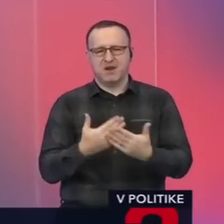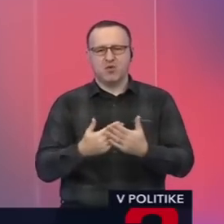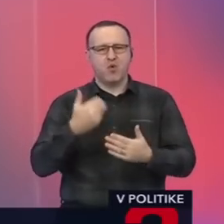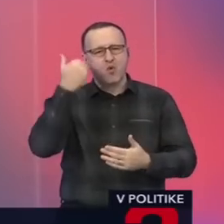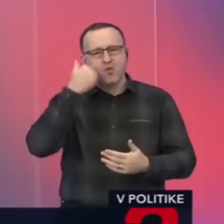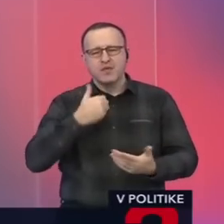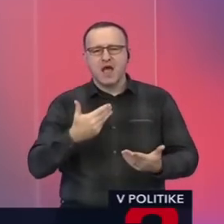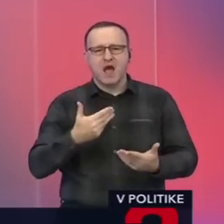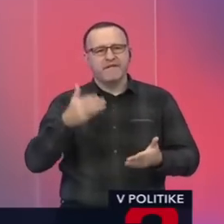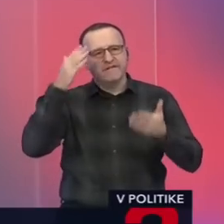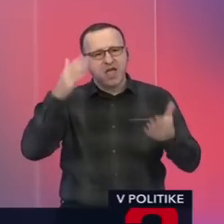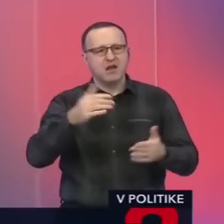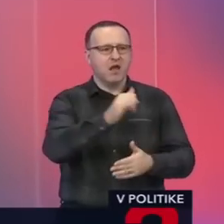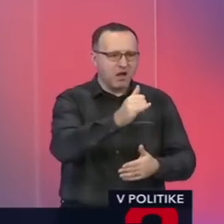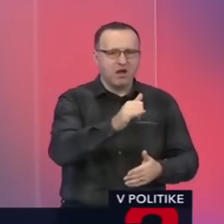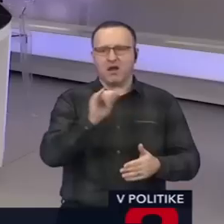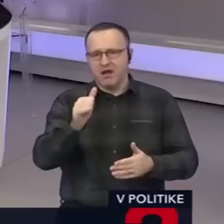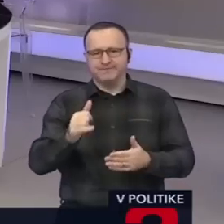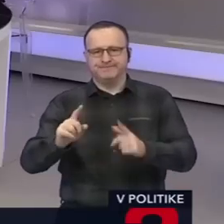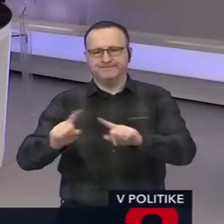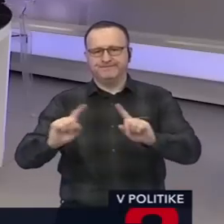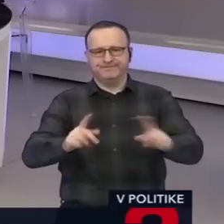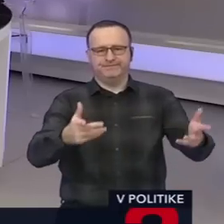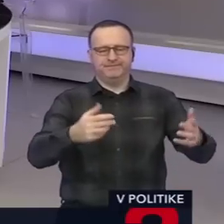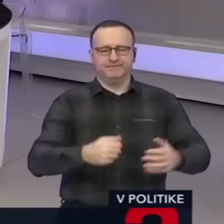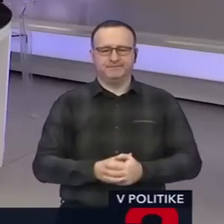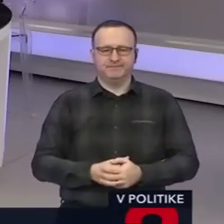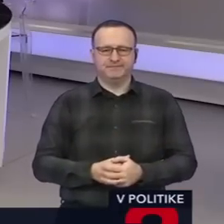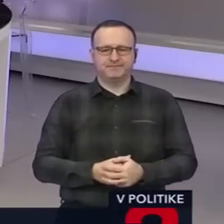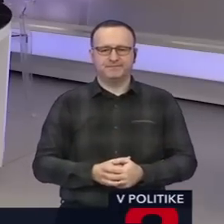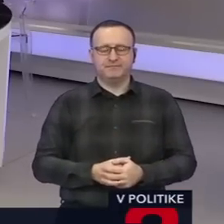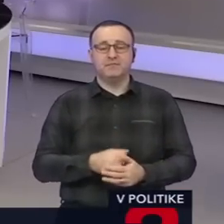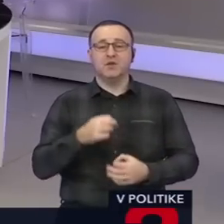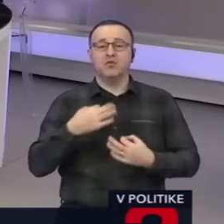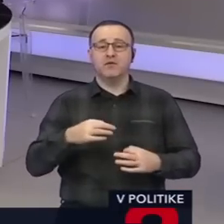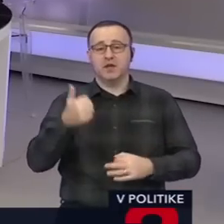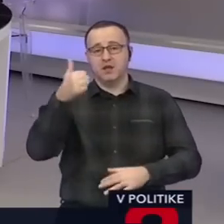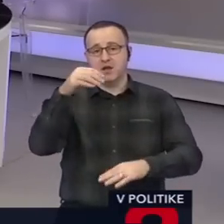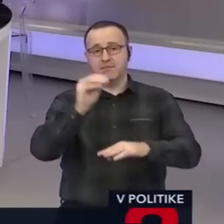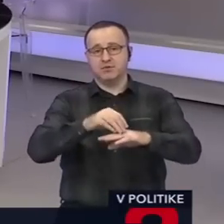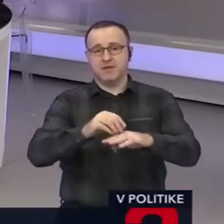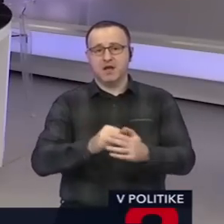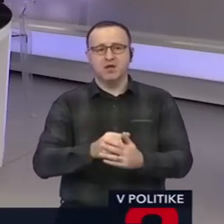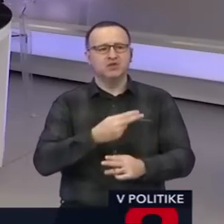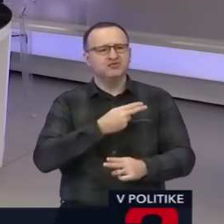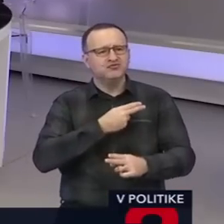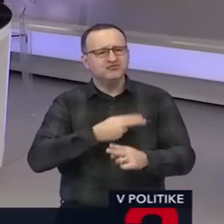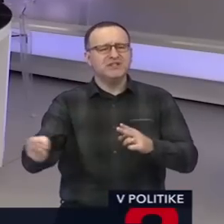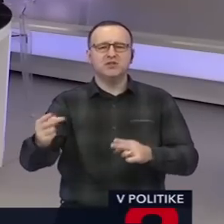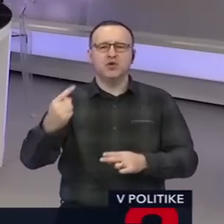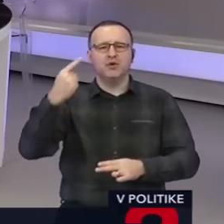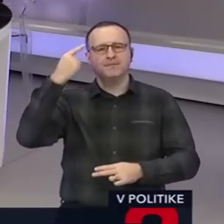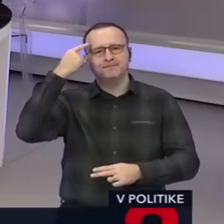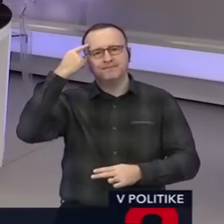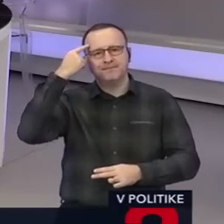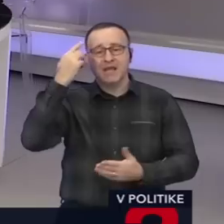potom náchylní uveriť hociakým. Tam by bolo zaujímavé, dovolte len jednu poznámku, sa pozrieť na to, že ak čisto hypoteticky, naozaj čisto hypoteticky,